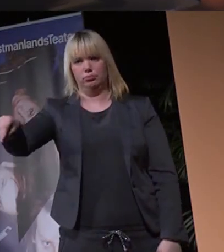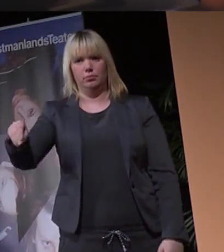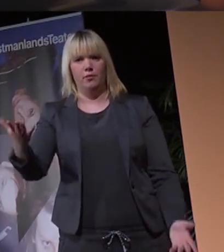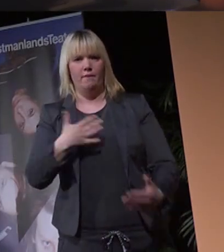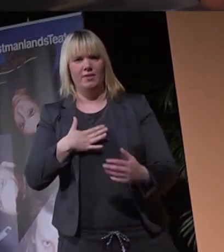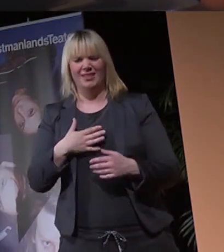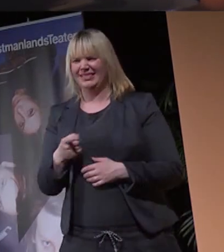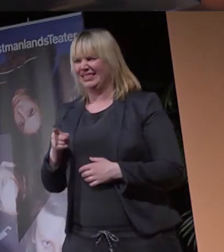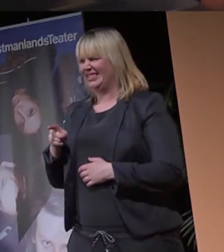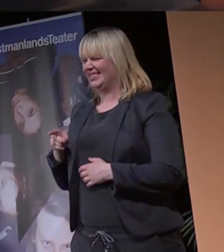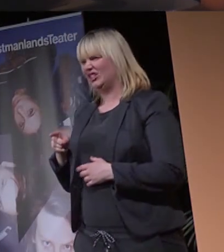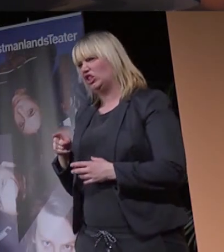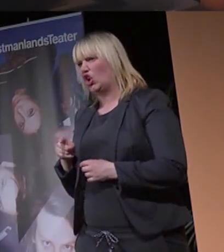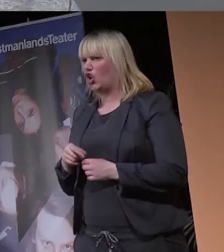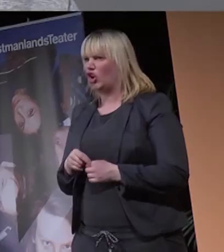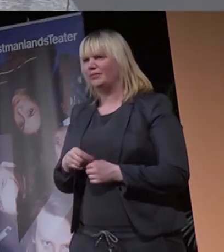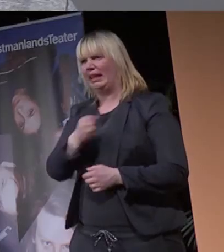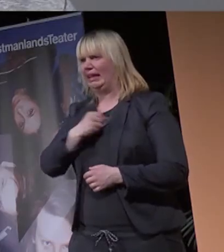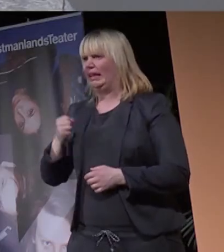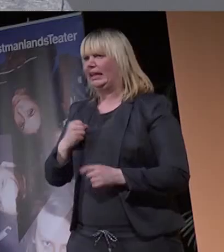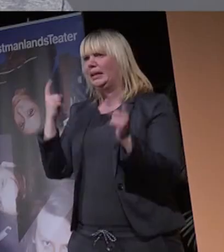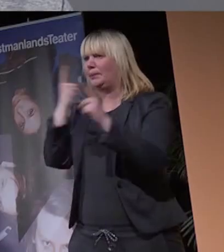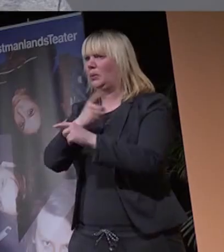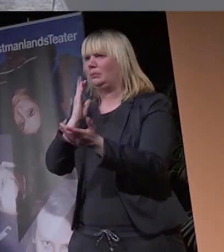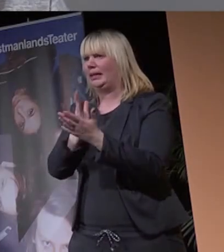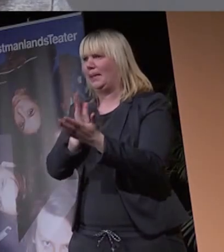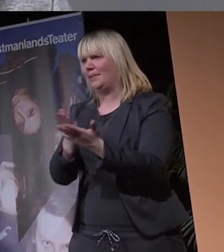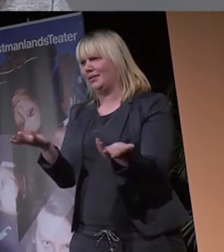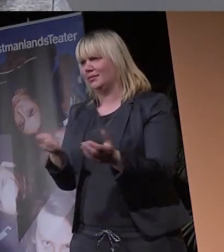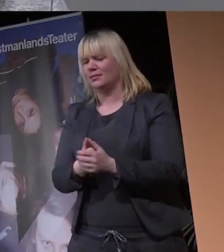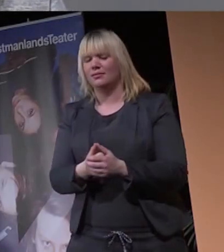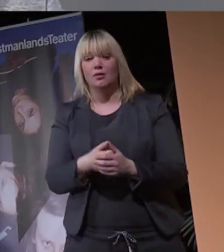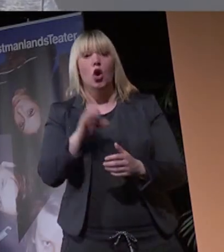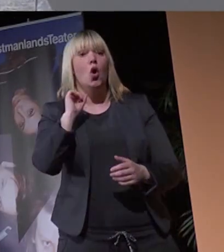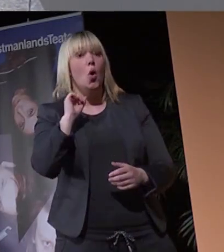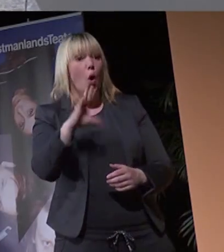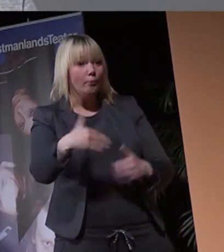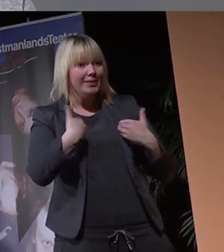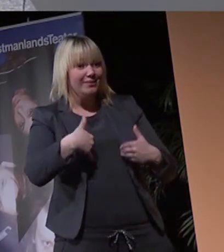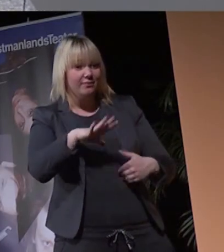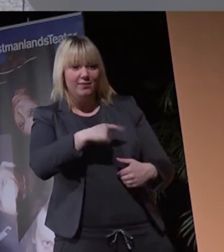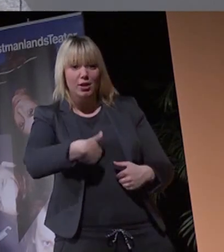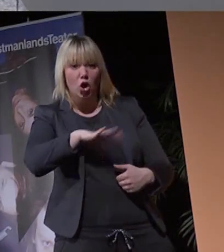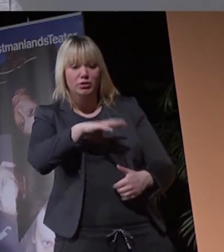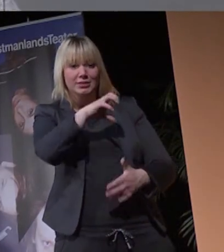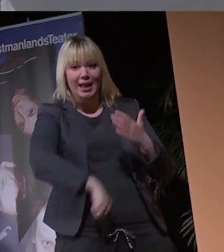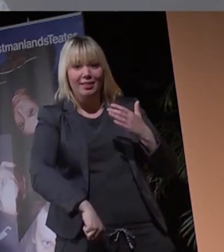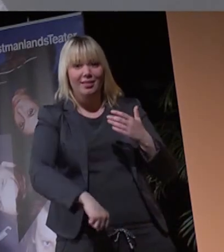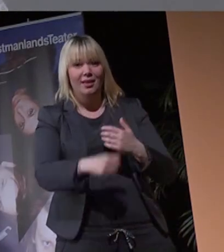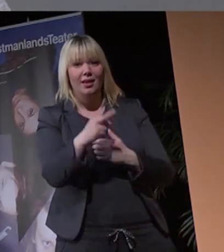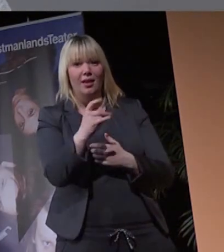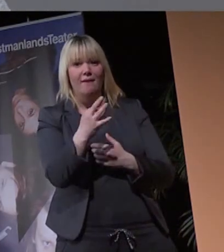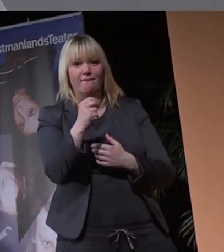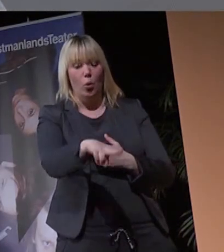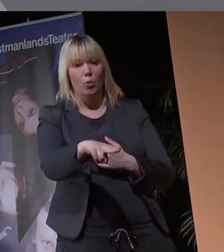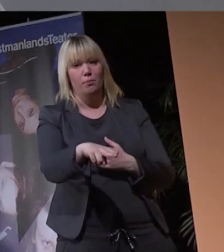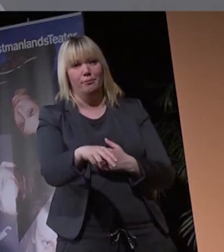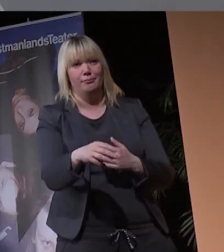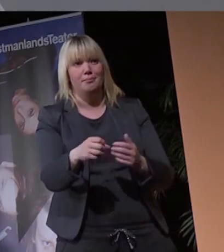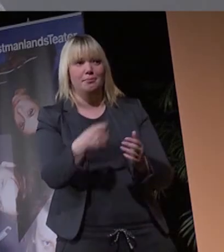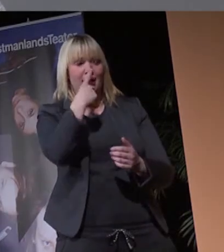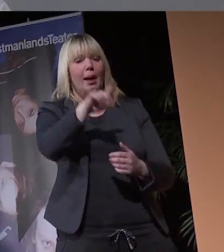Jag pratade med med vdn på Covent Garden, en dansk vd. Och han menar på det corporate